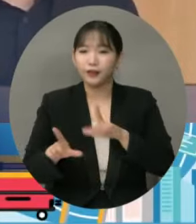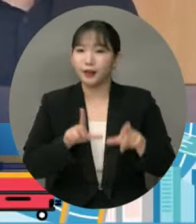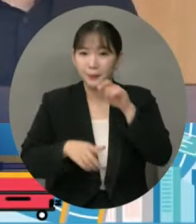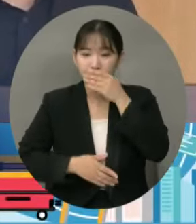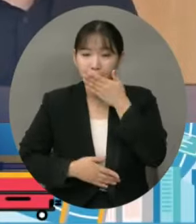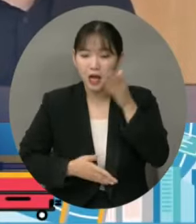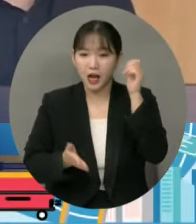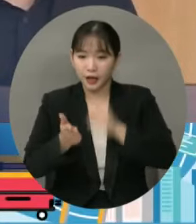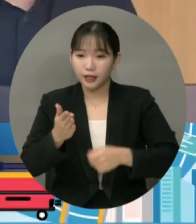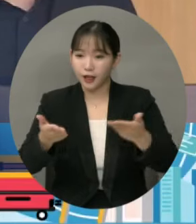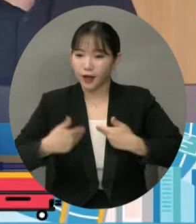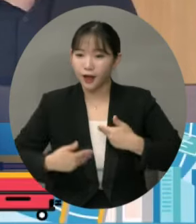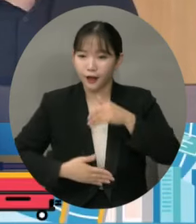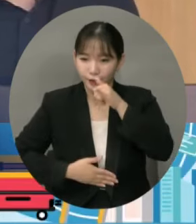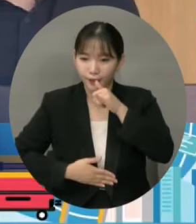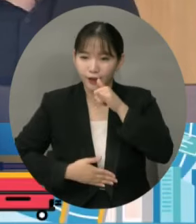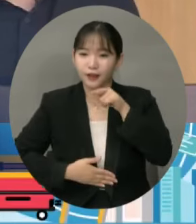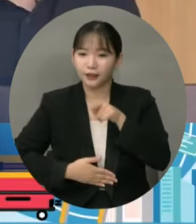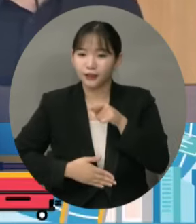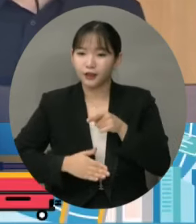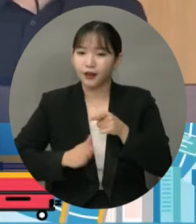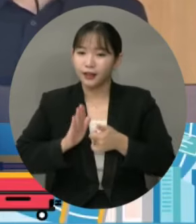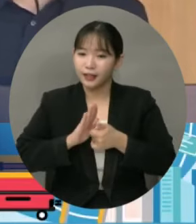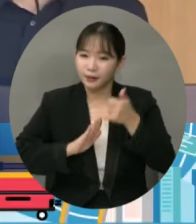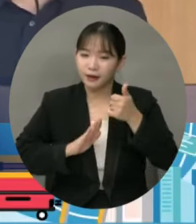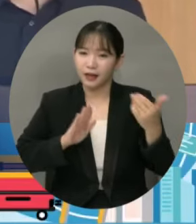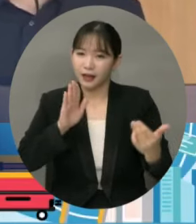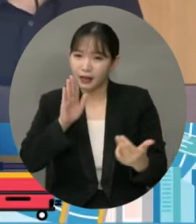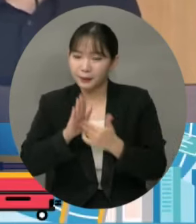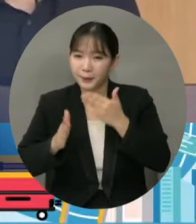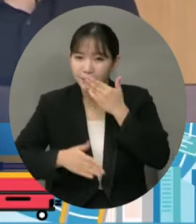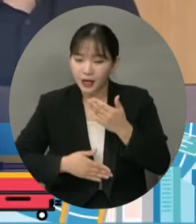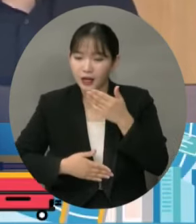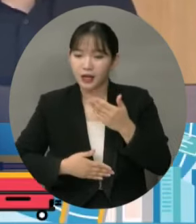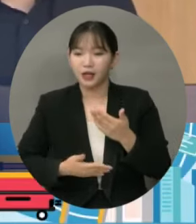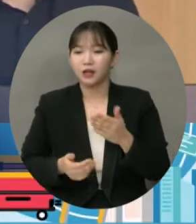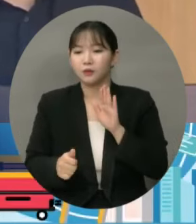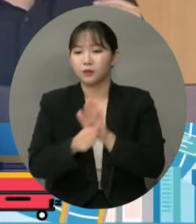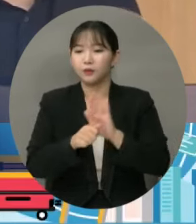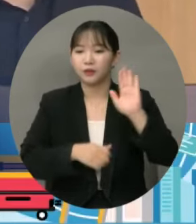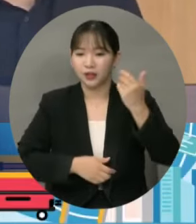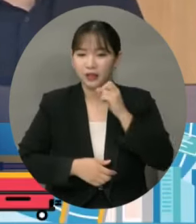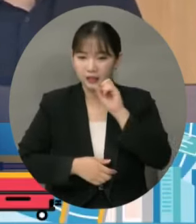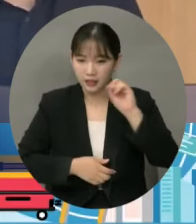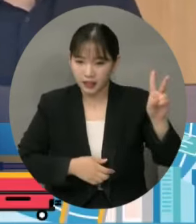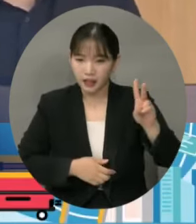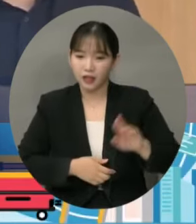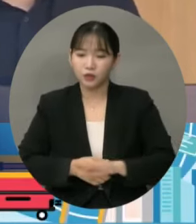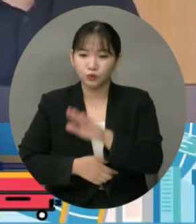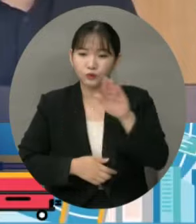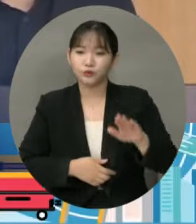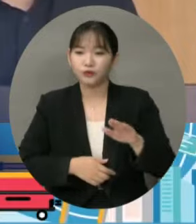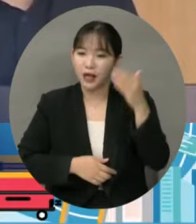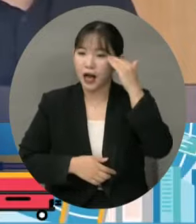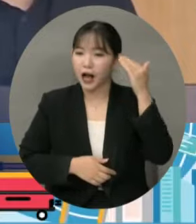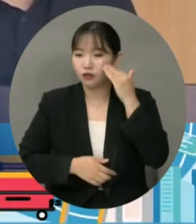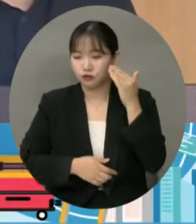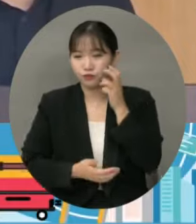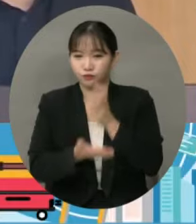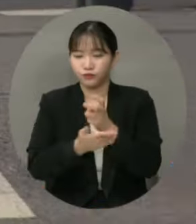비자를 받을 수 있겠구나 그런 어떤 어 실현 가능성을 좀 높여줘야 될 것 같습니다 그래야지 우리 체류 질서에